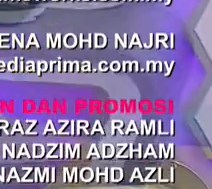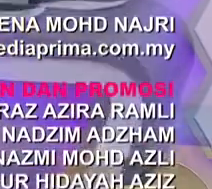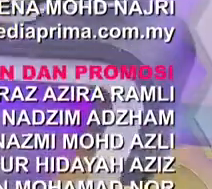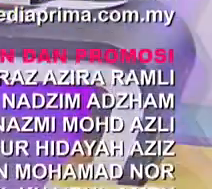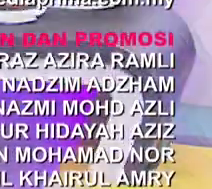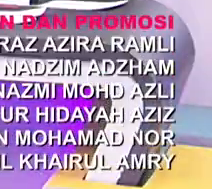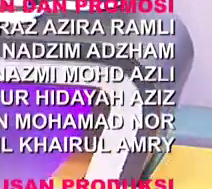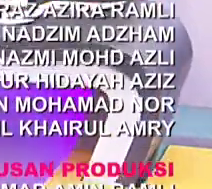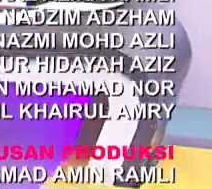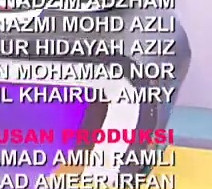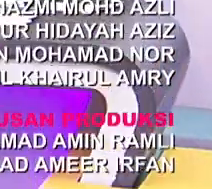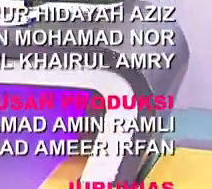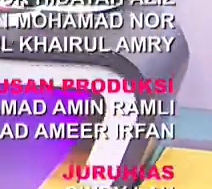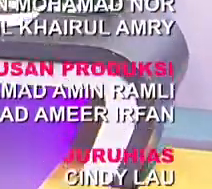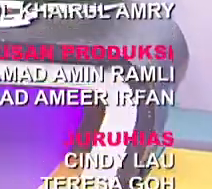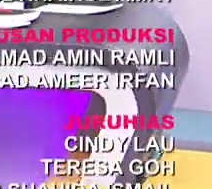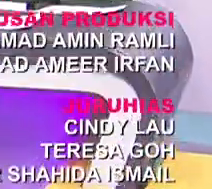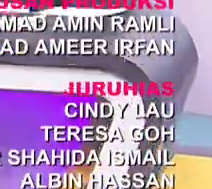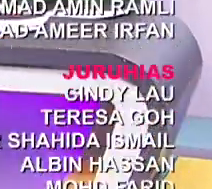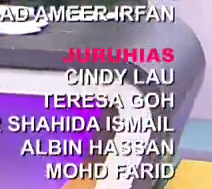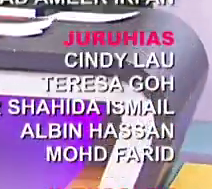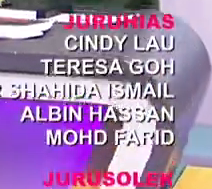tolak 2 tinggal 3